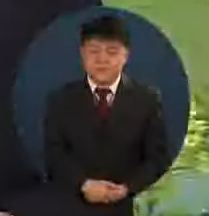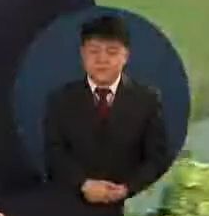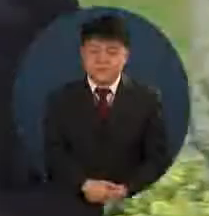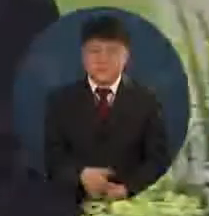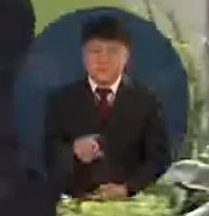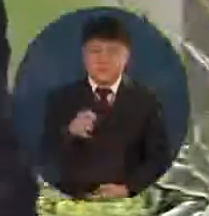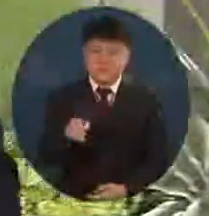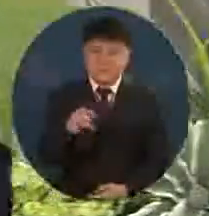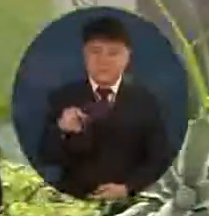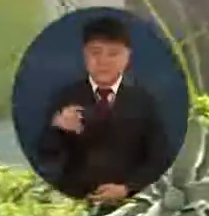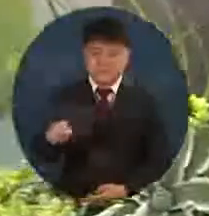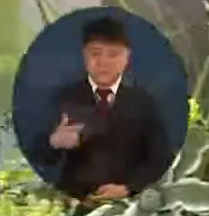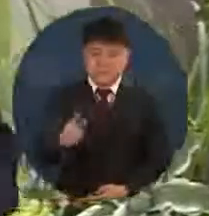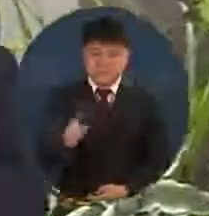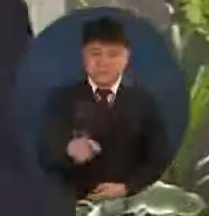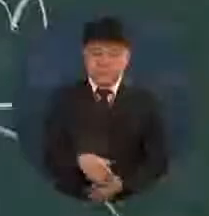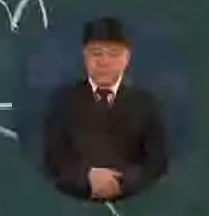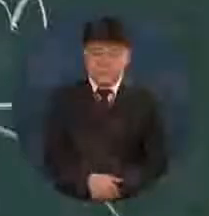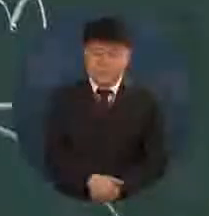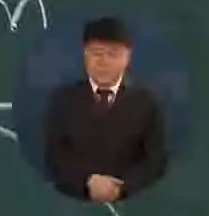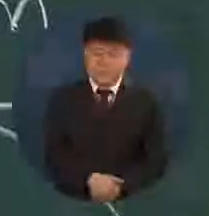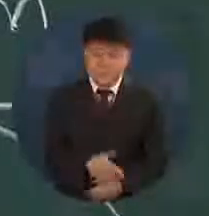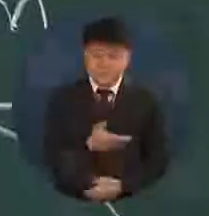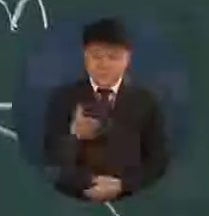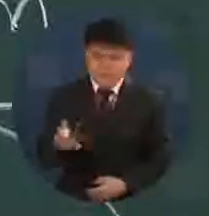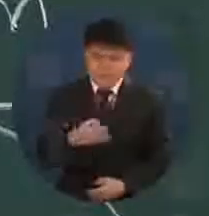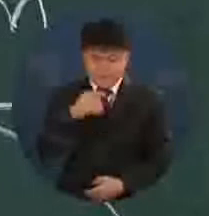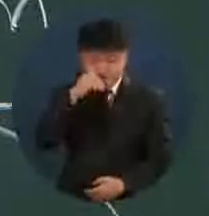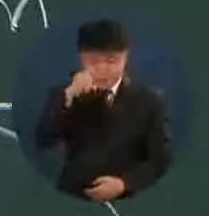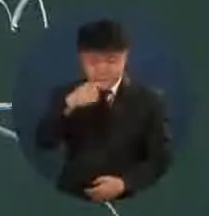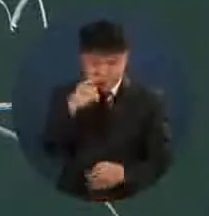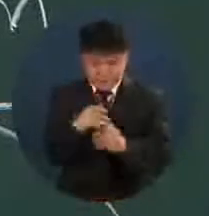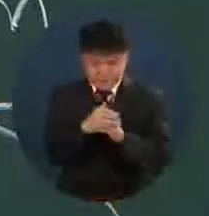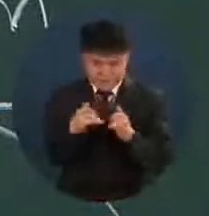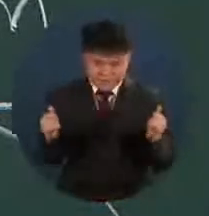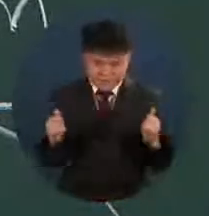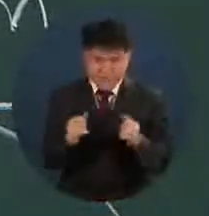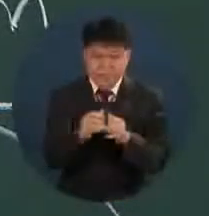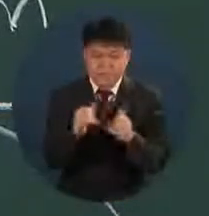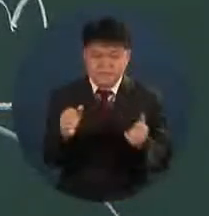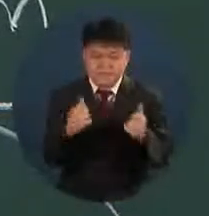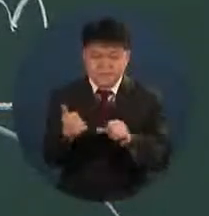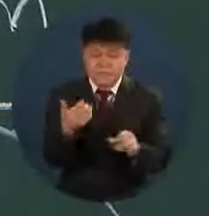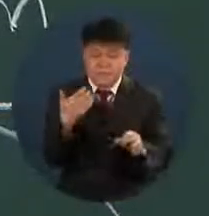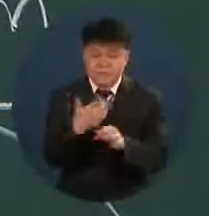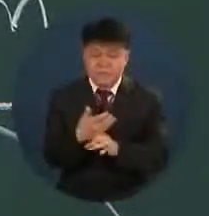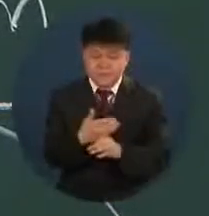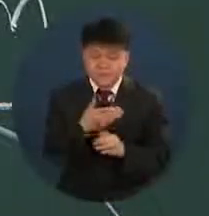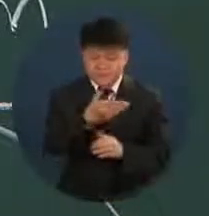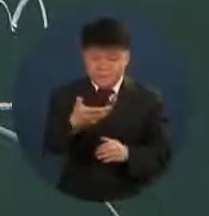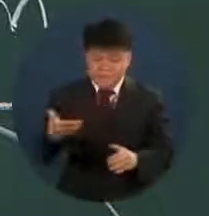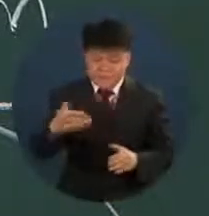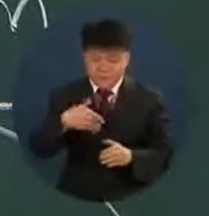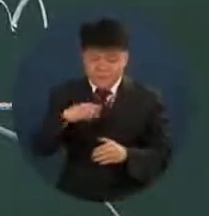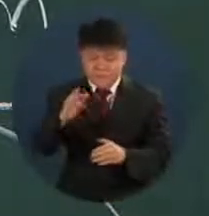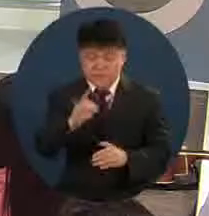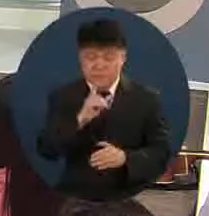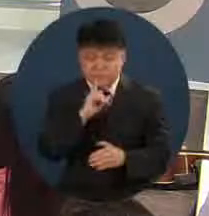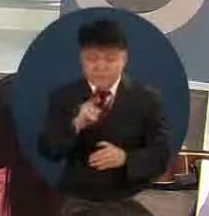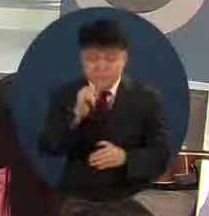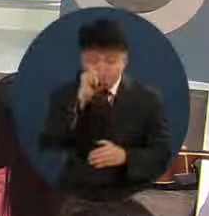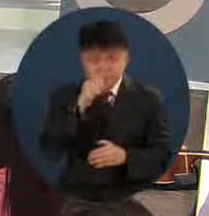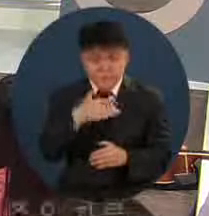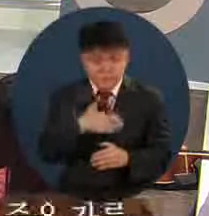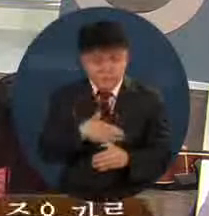케이런. 케이런이 여러분들 저 서양 사람들은 사람이 죽으면 강을 건너간다고 생각을 해요. 강을